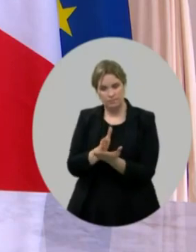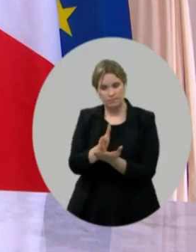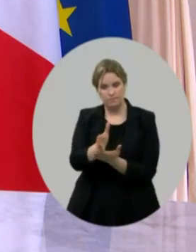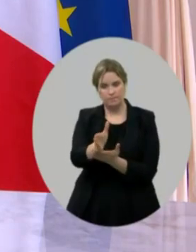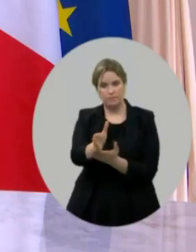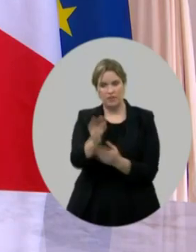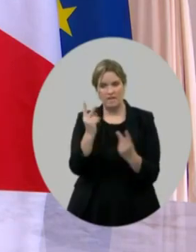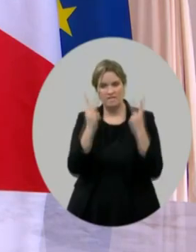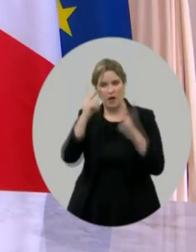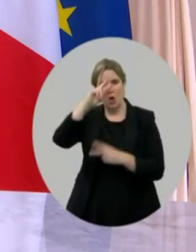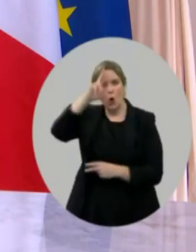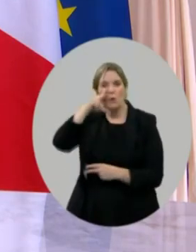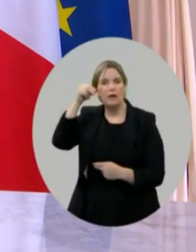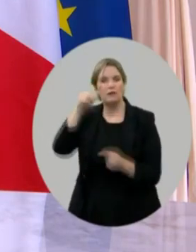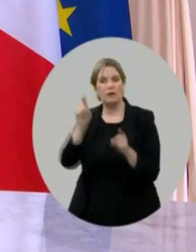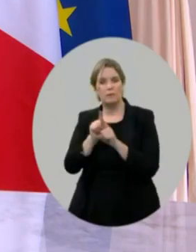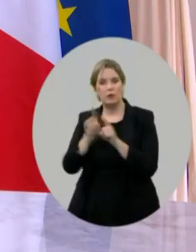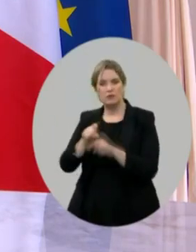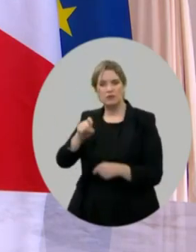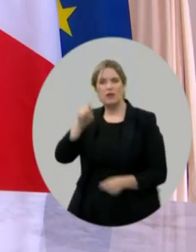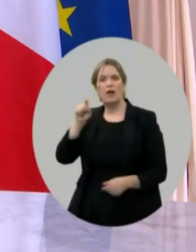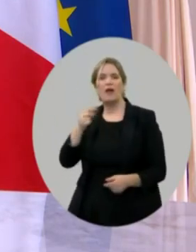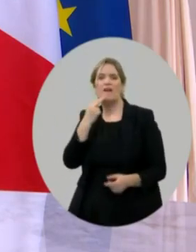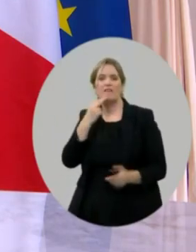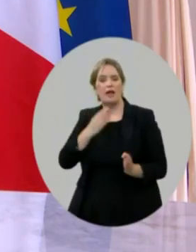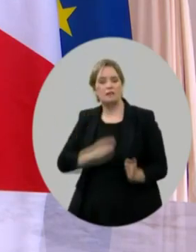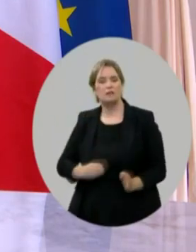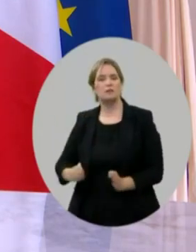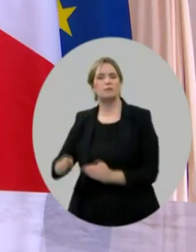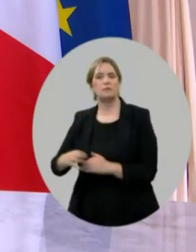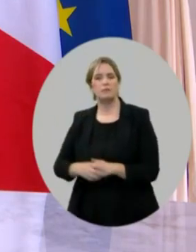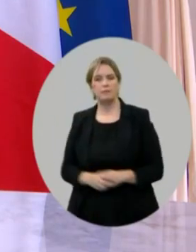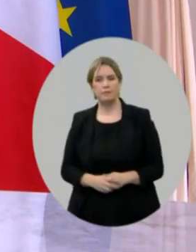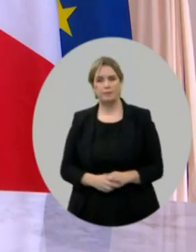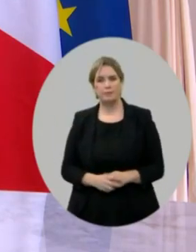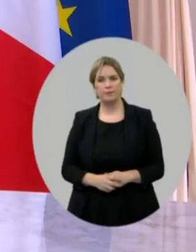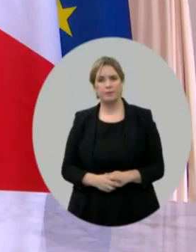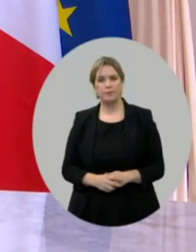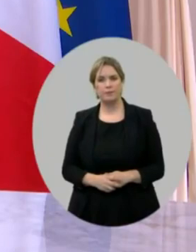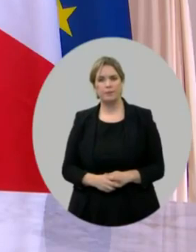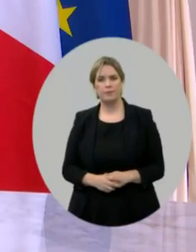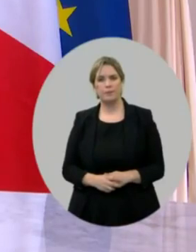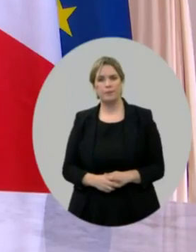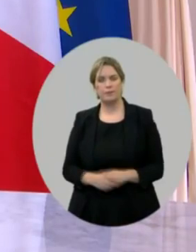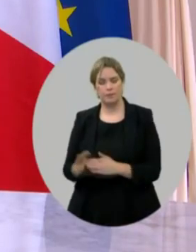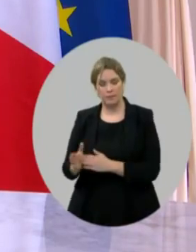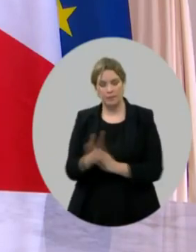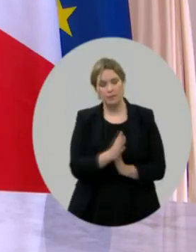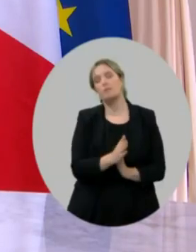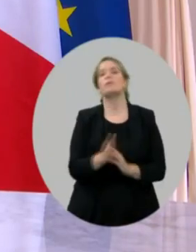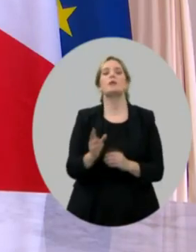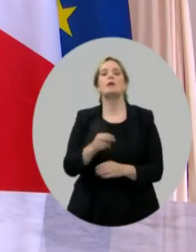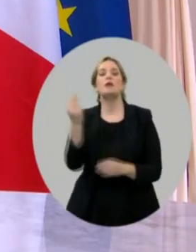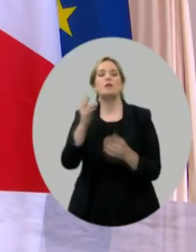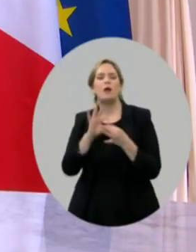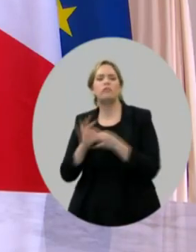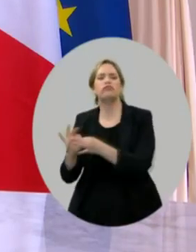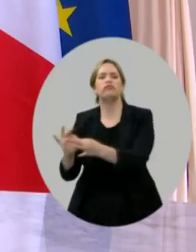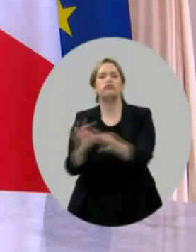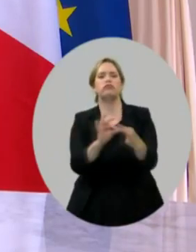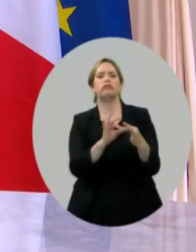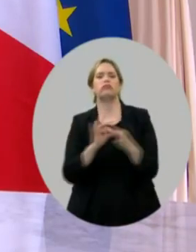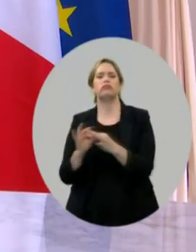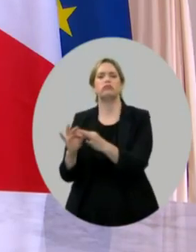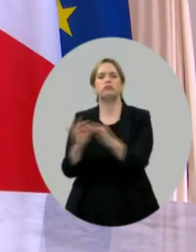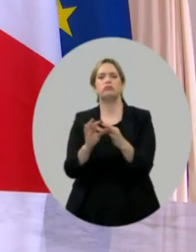d'humanité et d'efficacité. Enfin, Notre cohésion nationale dépend